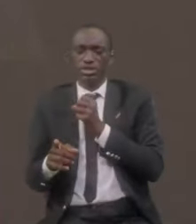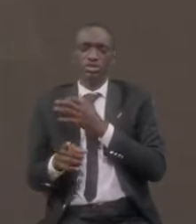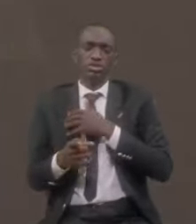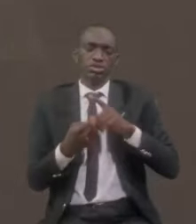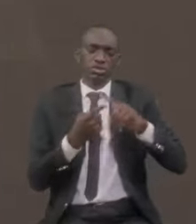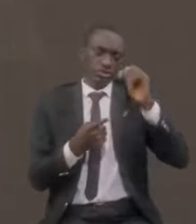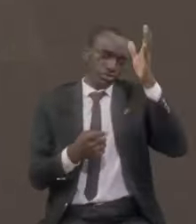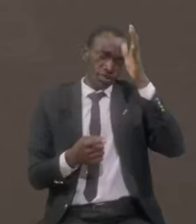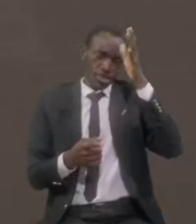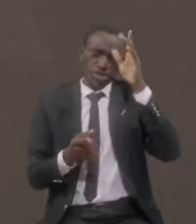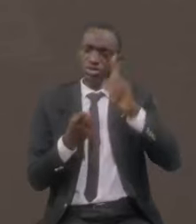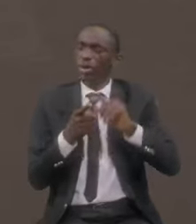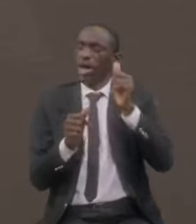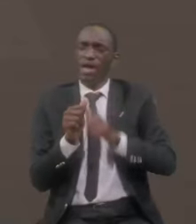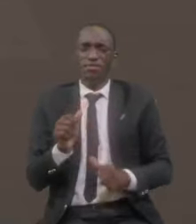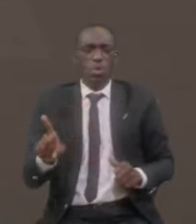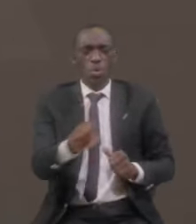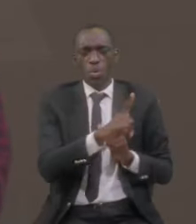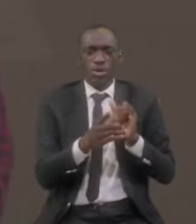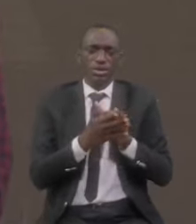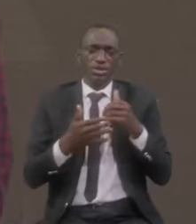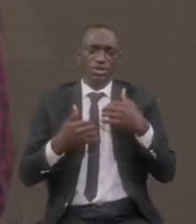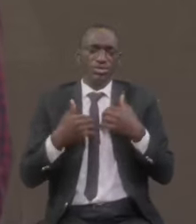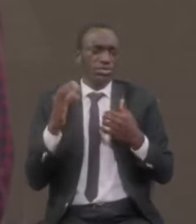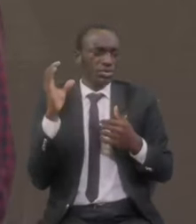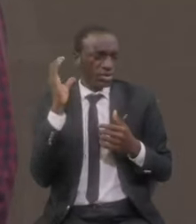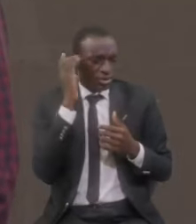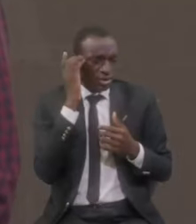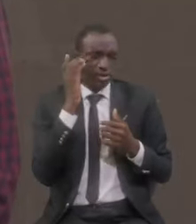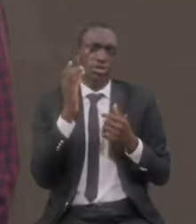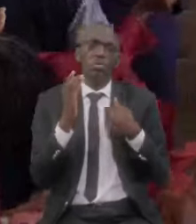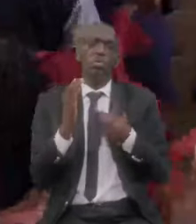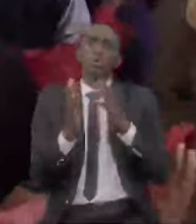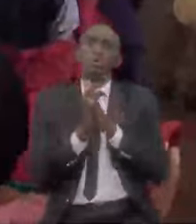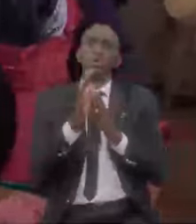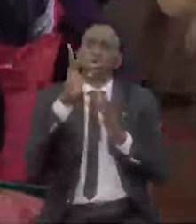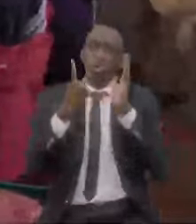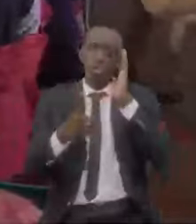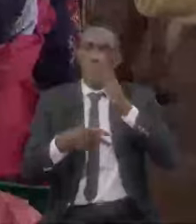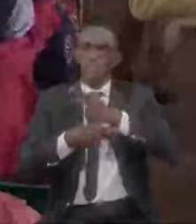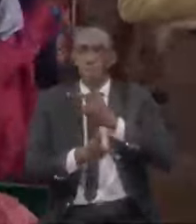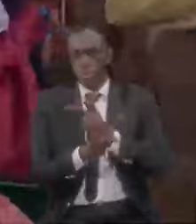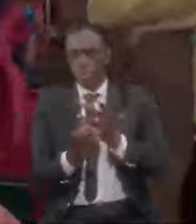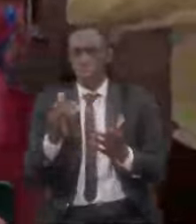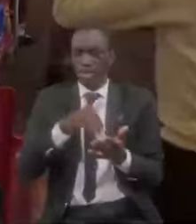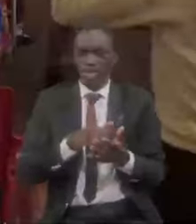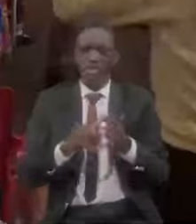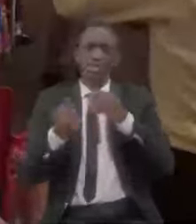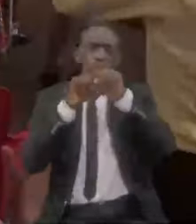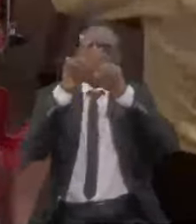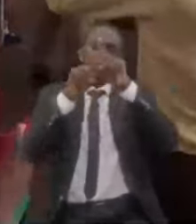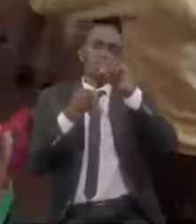chacun, à tous ceux qui ont entendu, que tu reproduises les étoiles en chacun de nous,